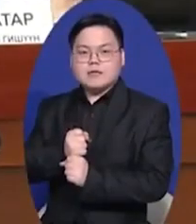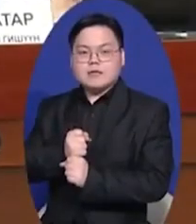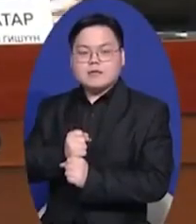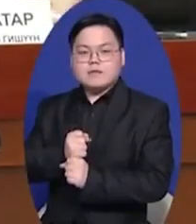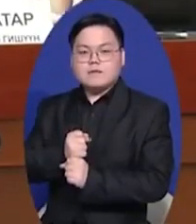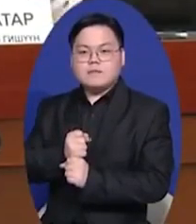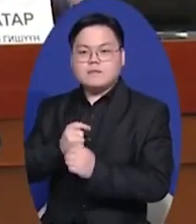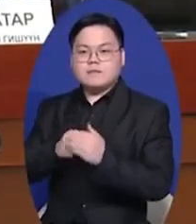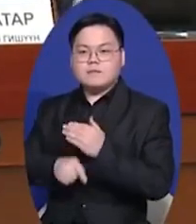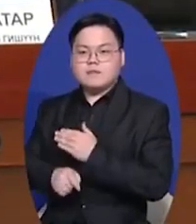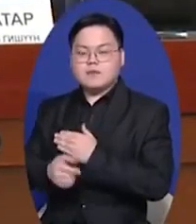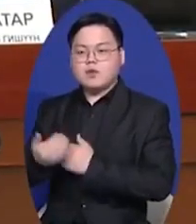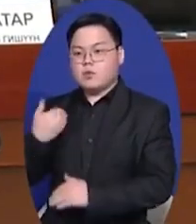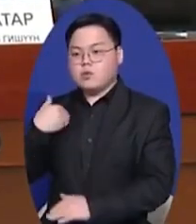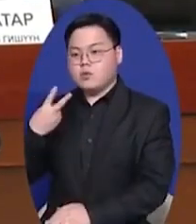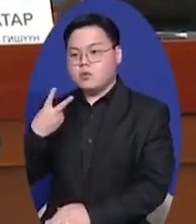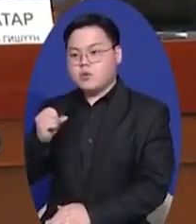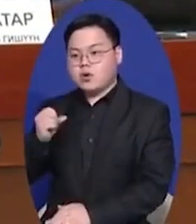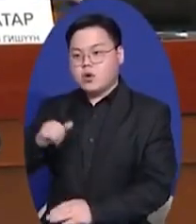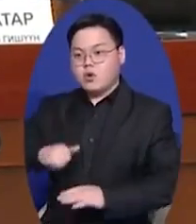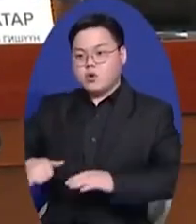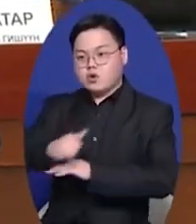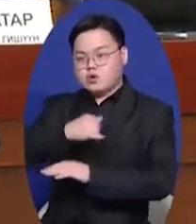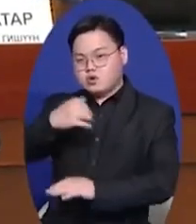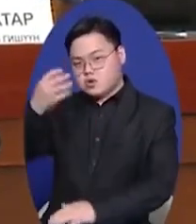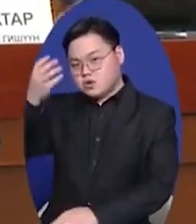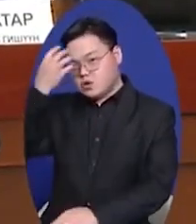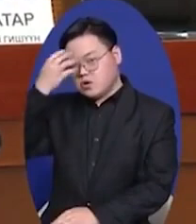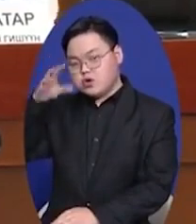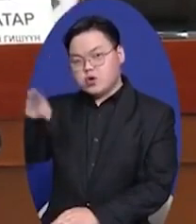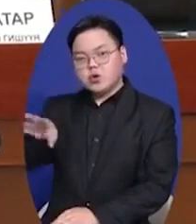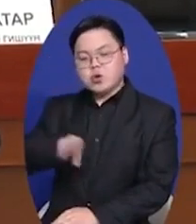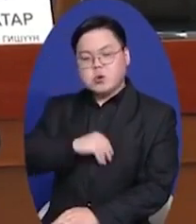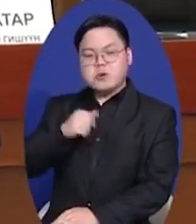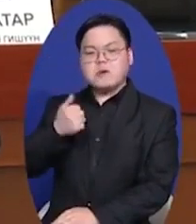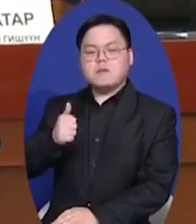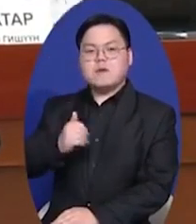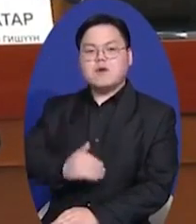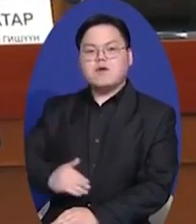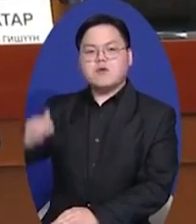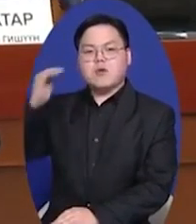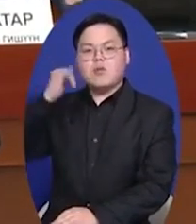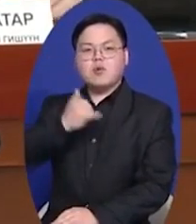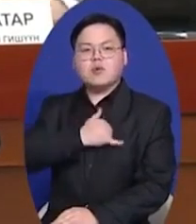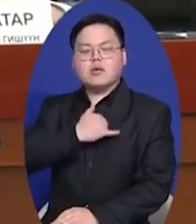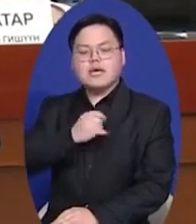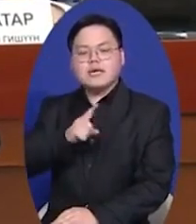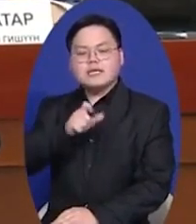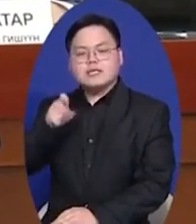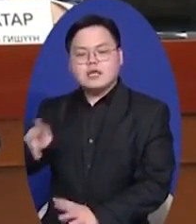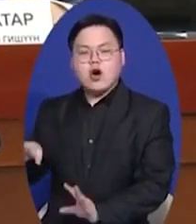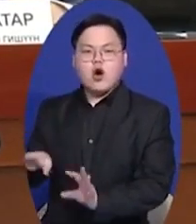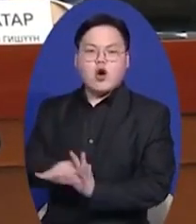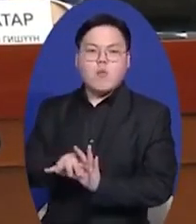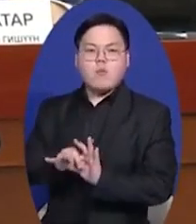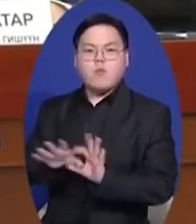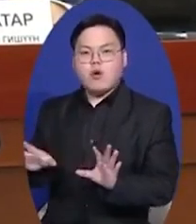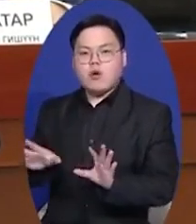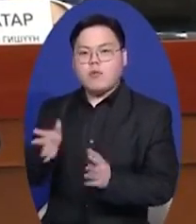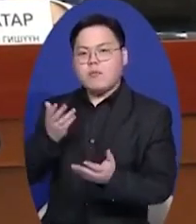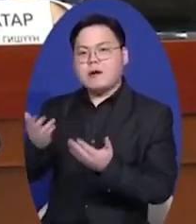А энд тухай ууд дустрд нөлөө бүхий этгээдүүд зээл холбоотой байсан асуудлыг